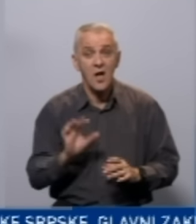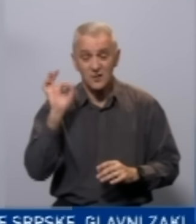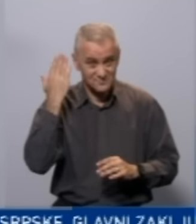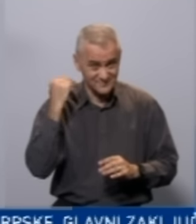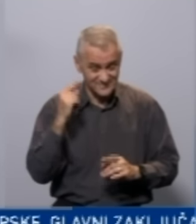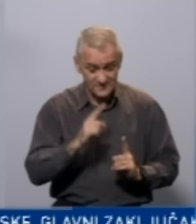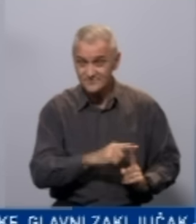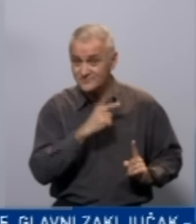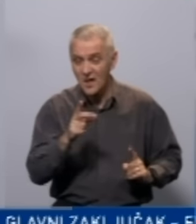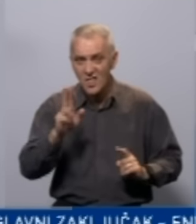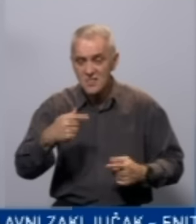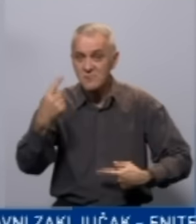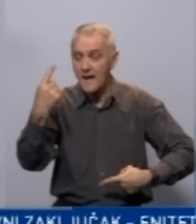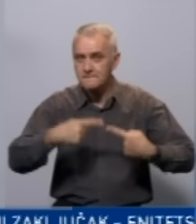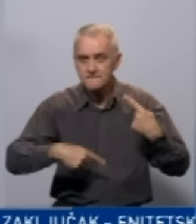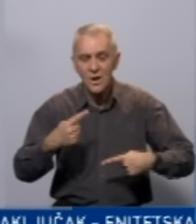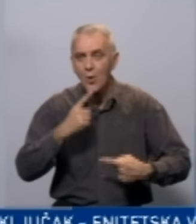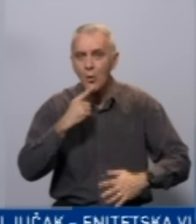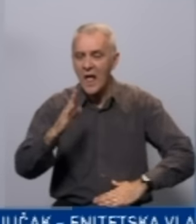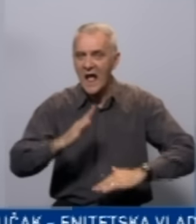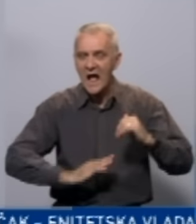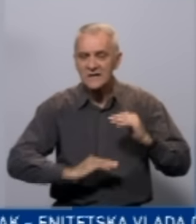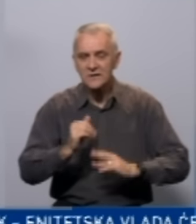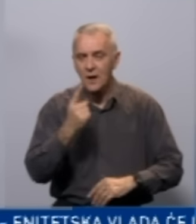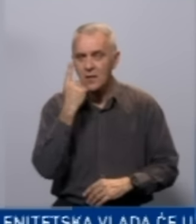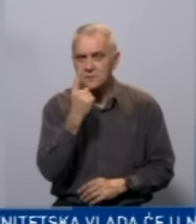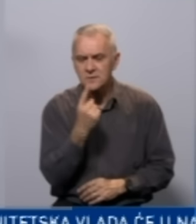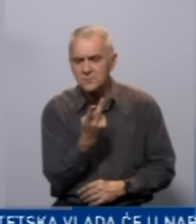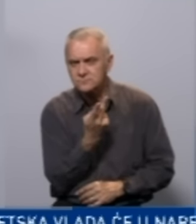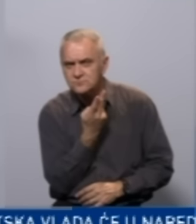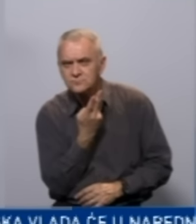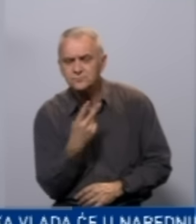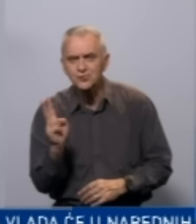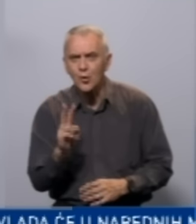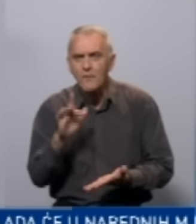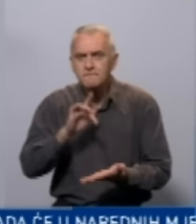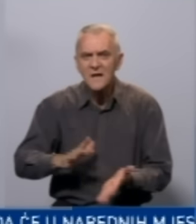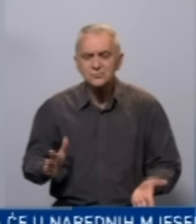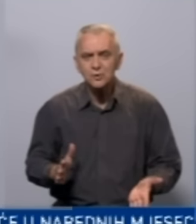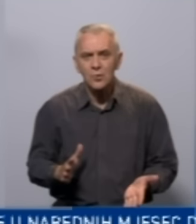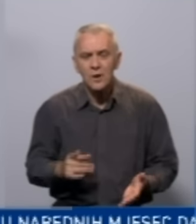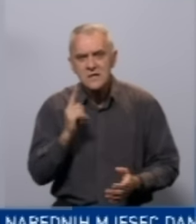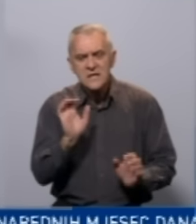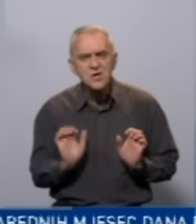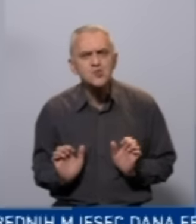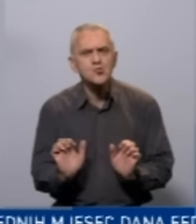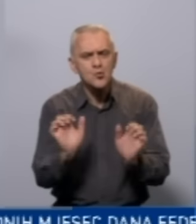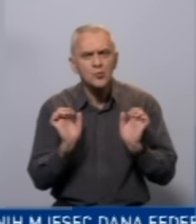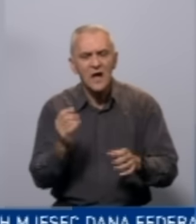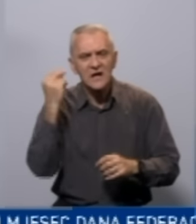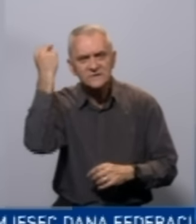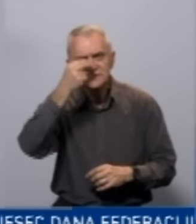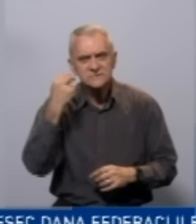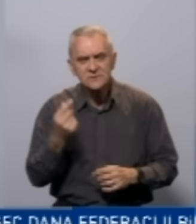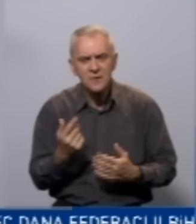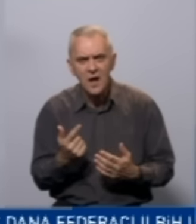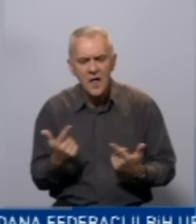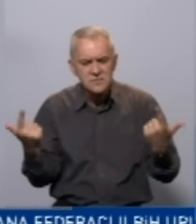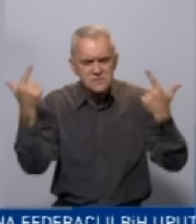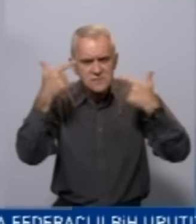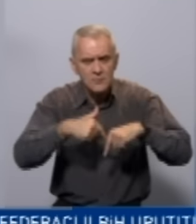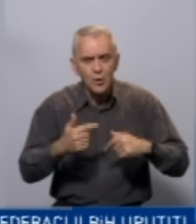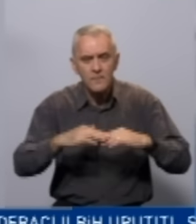sceni politiku koja gradi jednu sasvim drugu poziciju i gura Srbiju u tamni vilajet